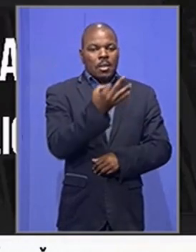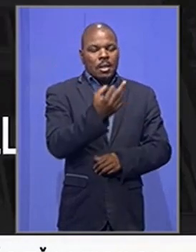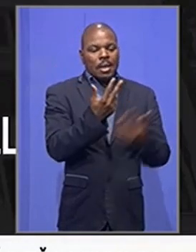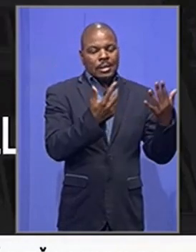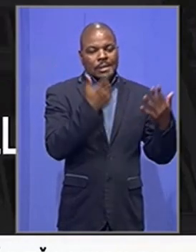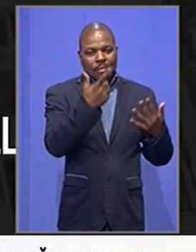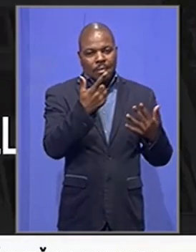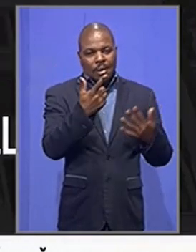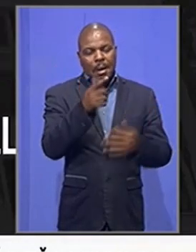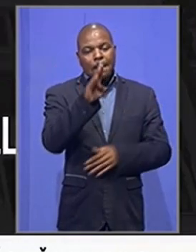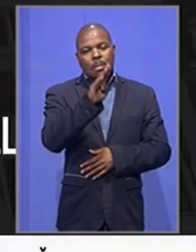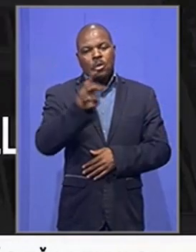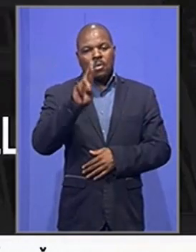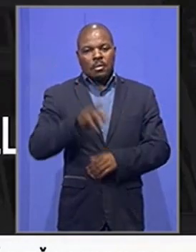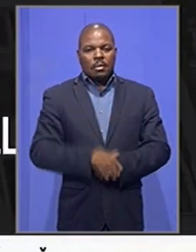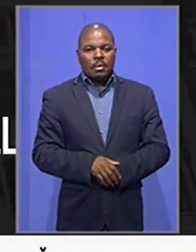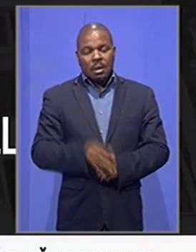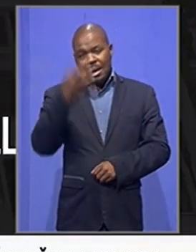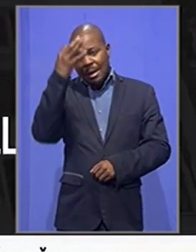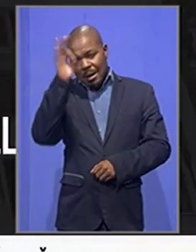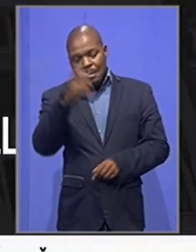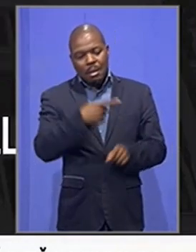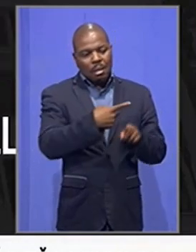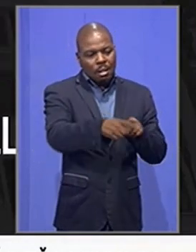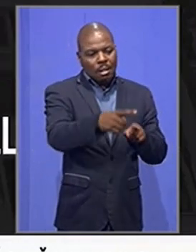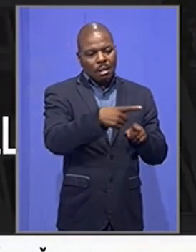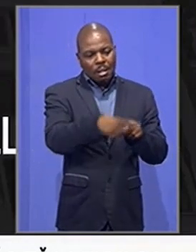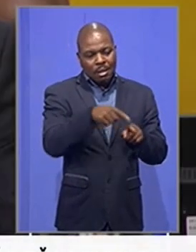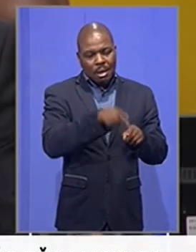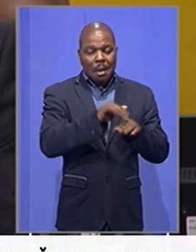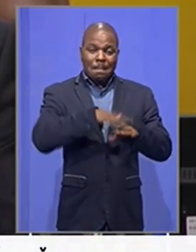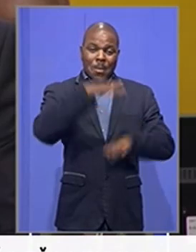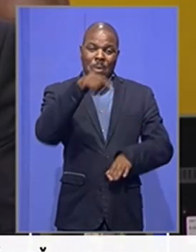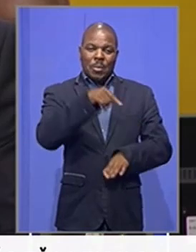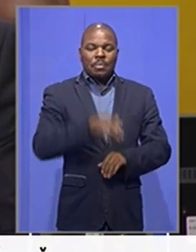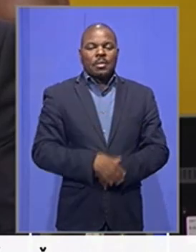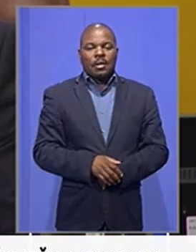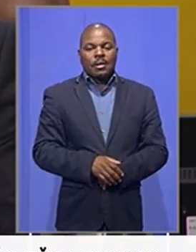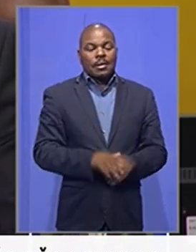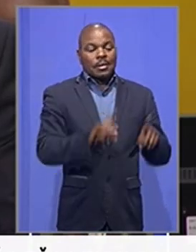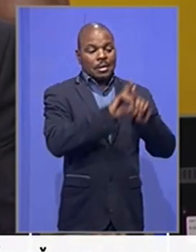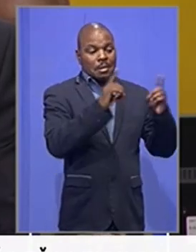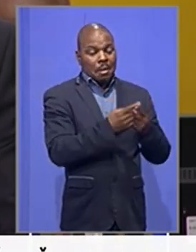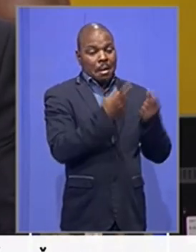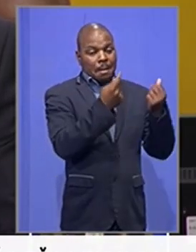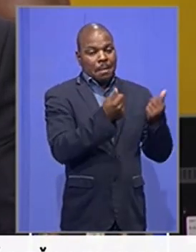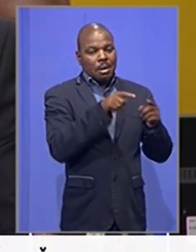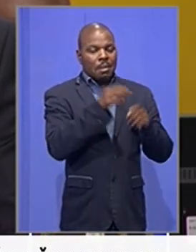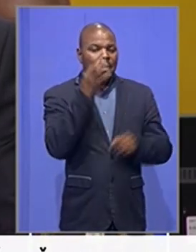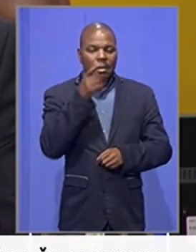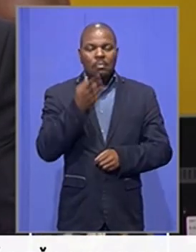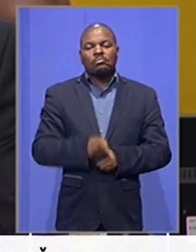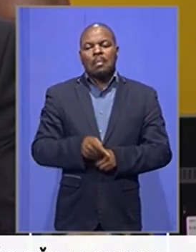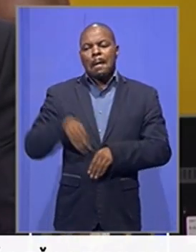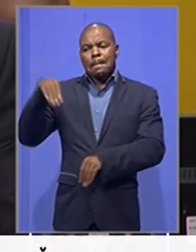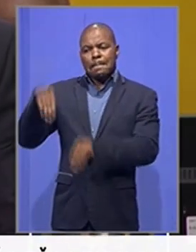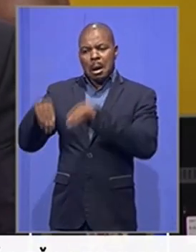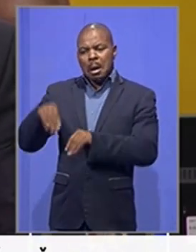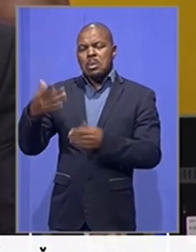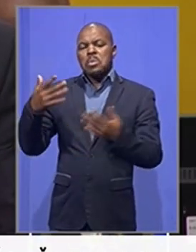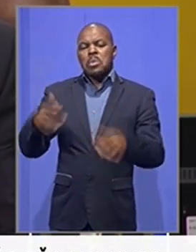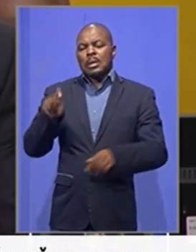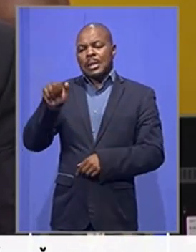387. Dikoloto tša mmušo di tšwela pele go ba maemong a godimo. Lefapha la matlotlo le re letseno le lekaone go tšwa go lekgetho la meepo le